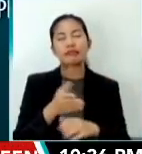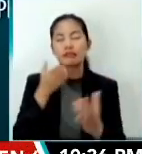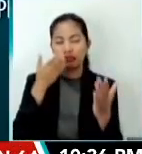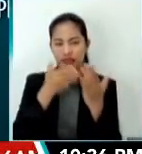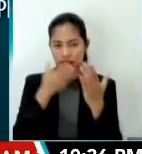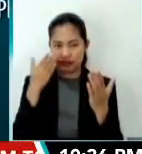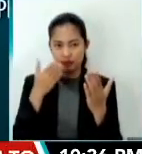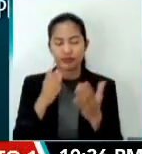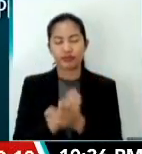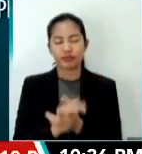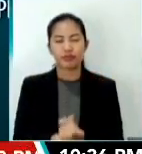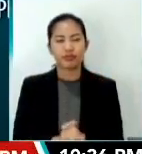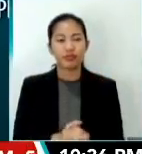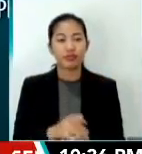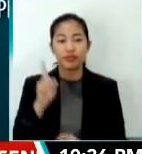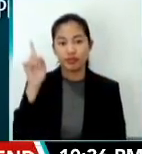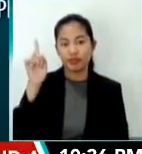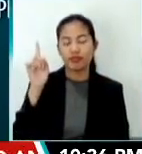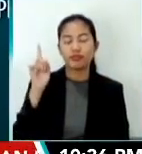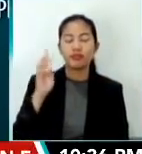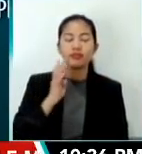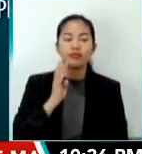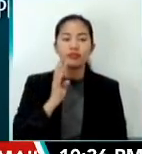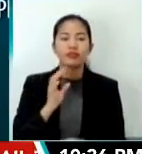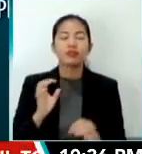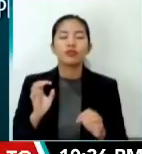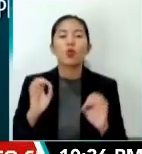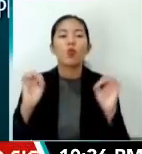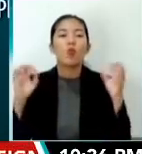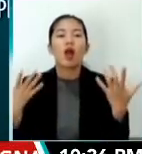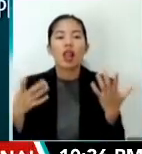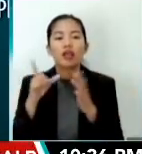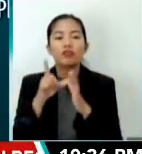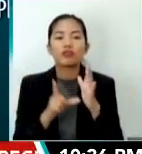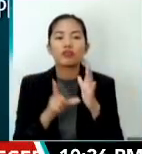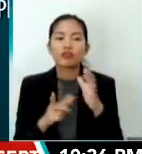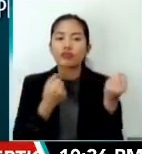wala namang batas o ordinansa na